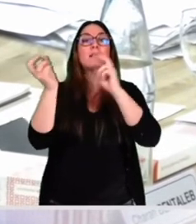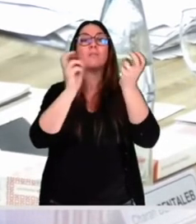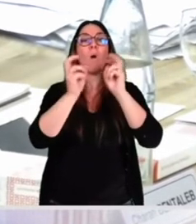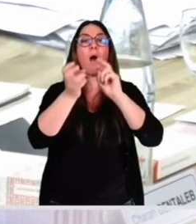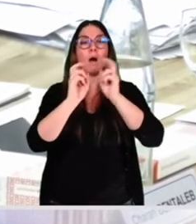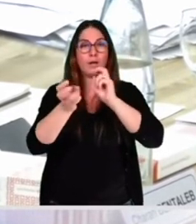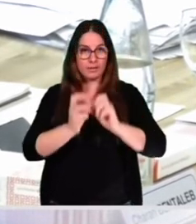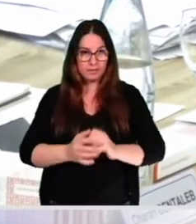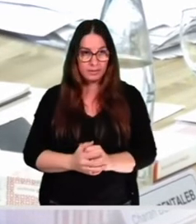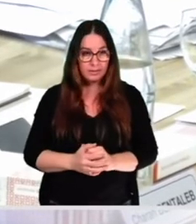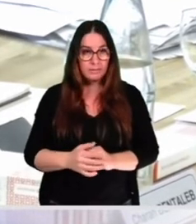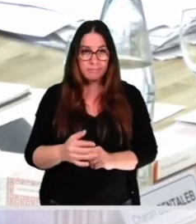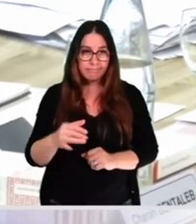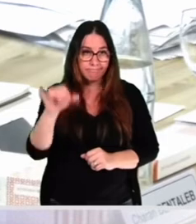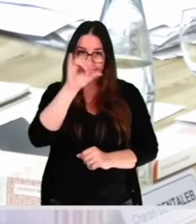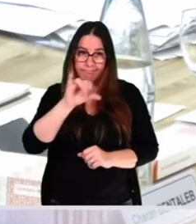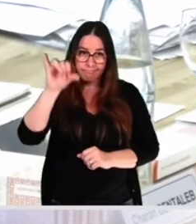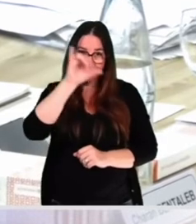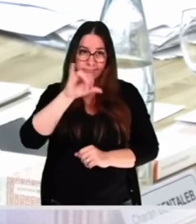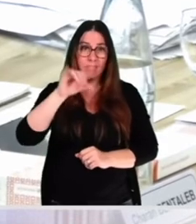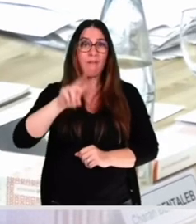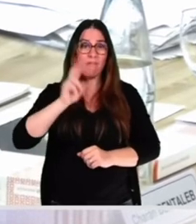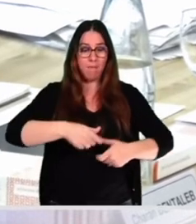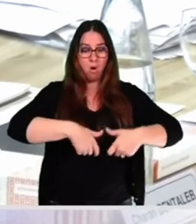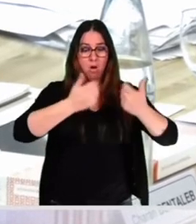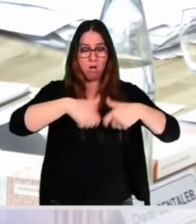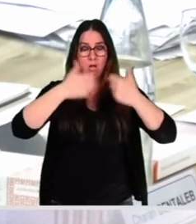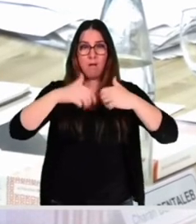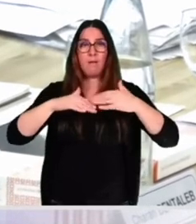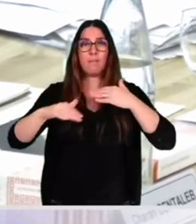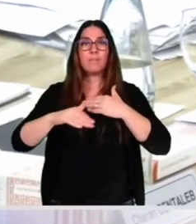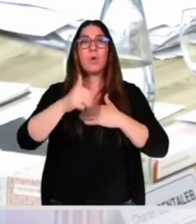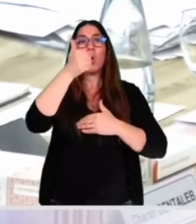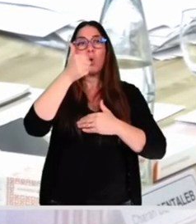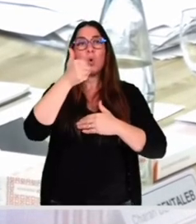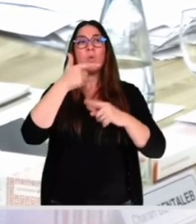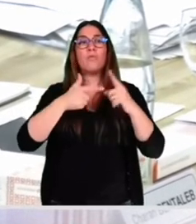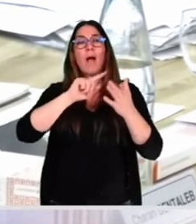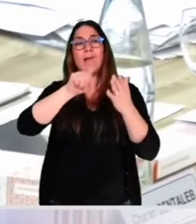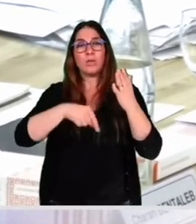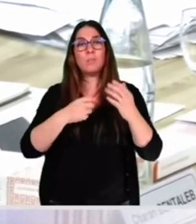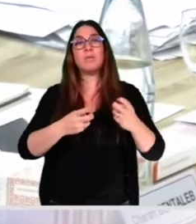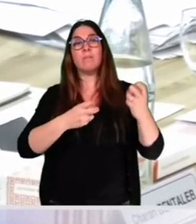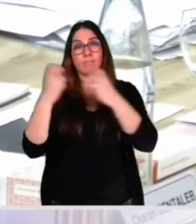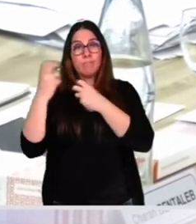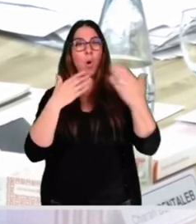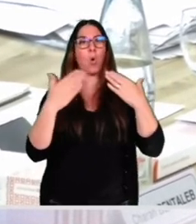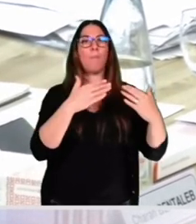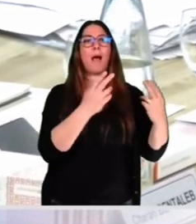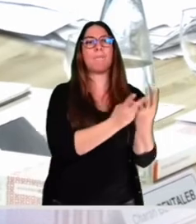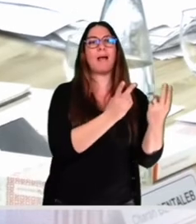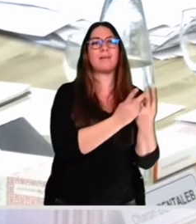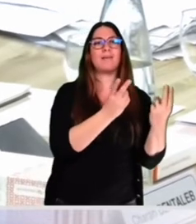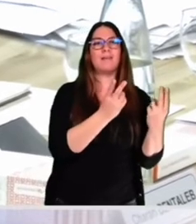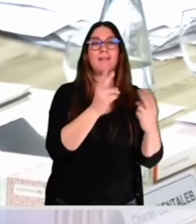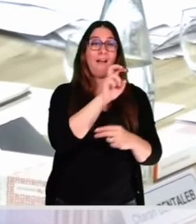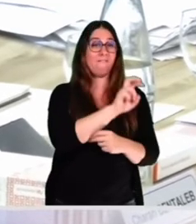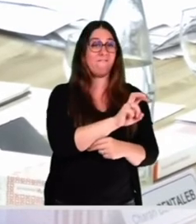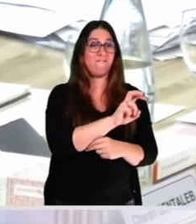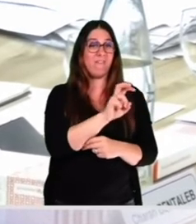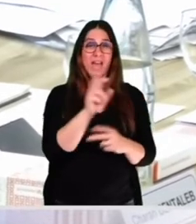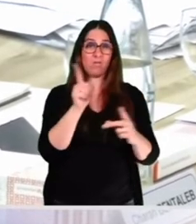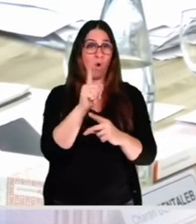présentation est trompeuse. La surface bâtie est 1,5 fois plus grande que celle dédiée au parc. Ce n'est pas un projet vert, c'est un